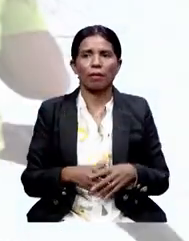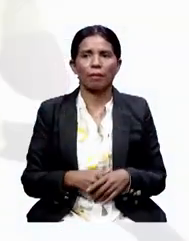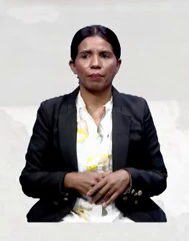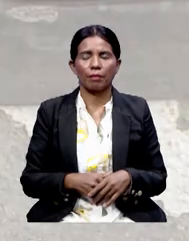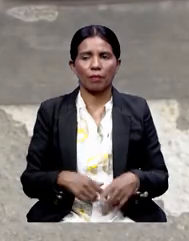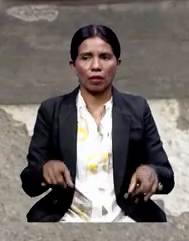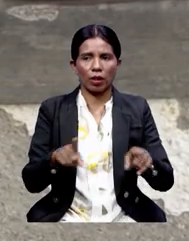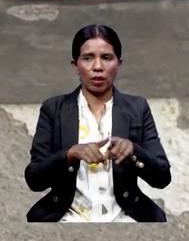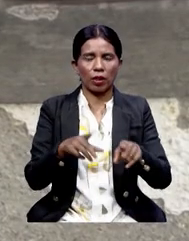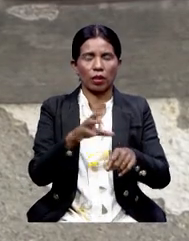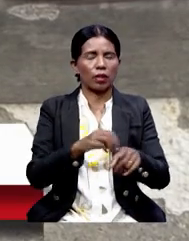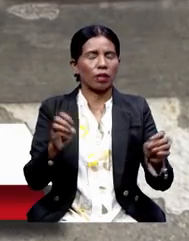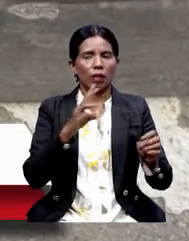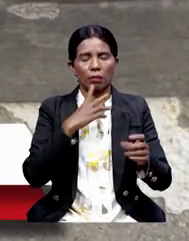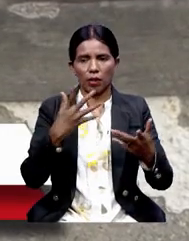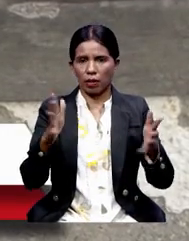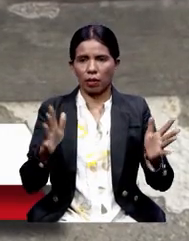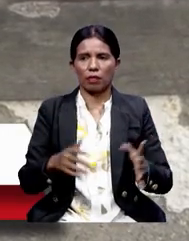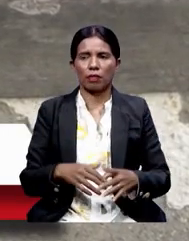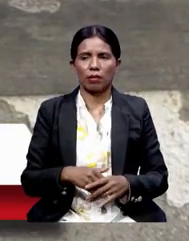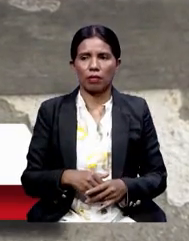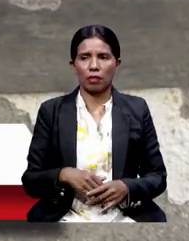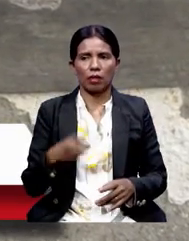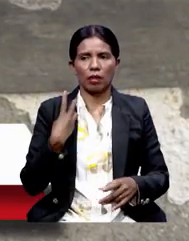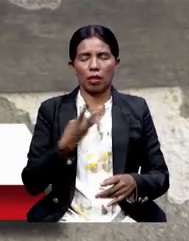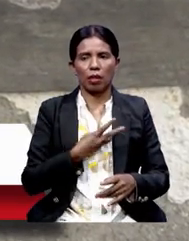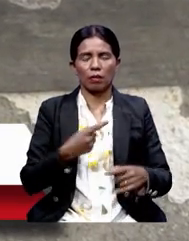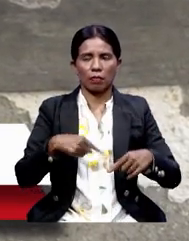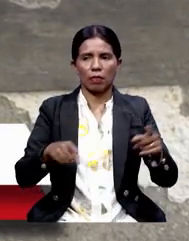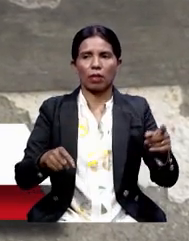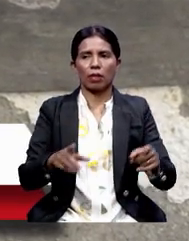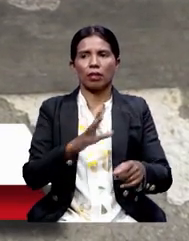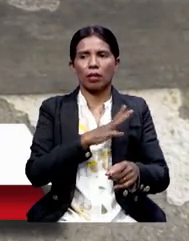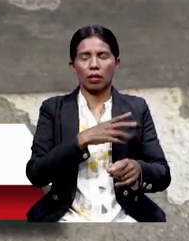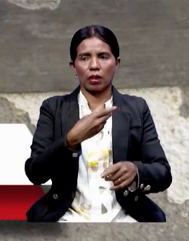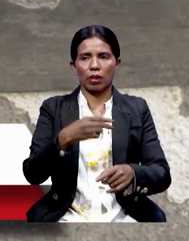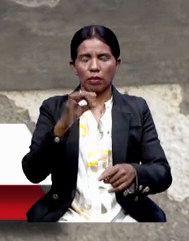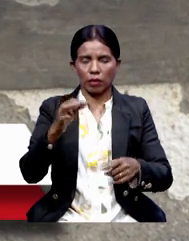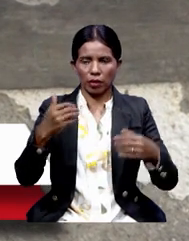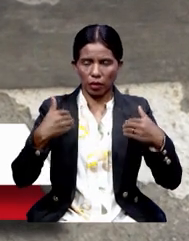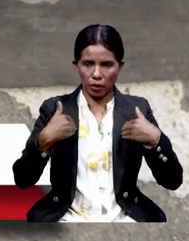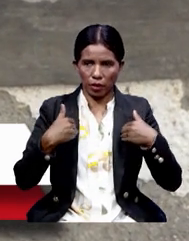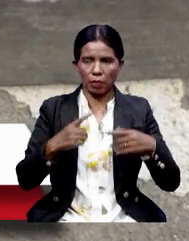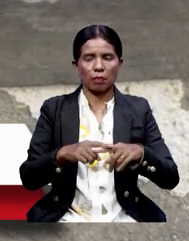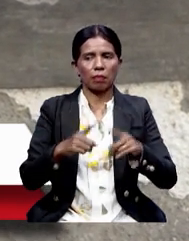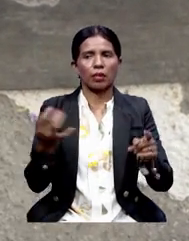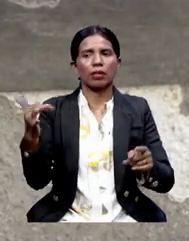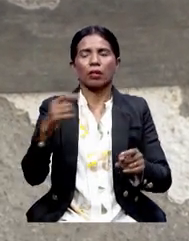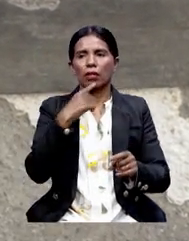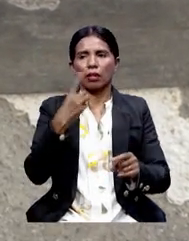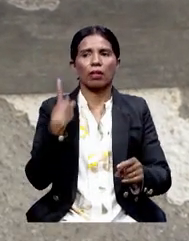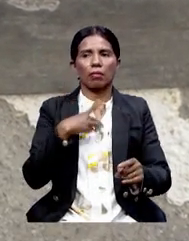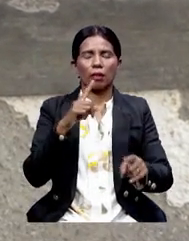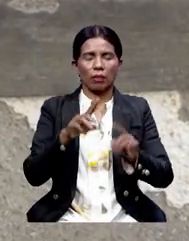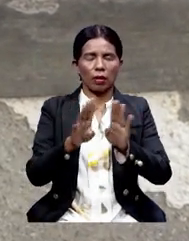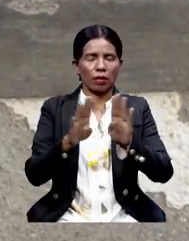hansa tangki la tamane ne bela iha ne ami bane ne mana sira hein haris fati ne iha duni mai be sira dian ami la bele